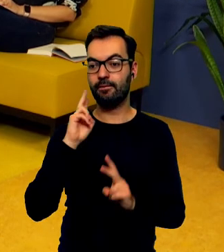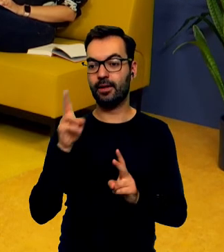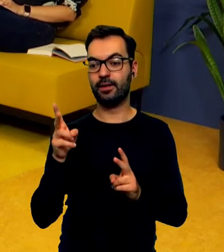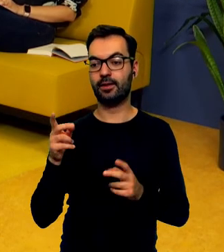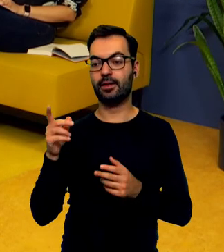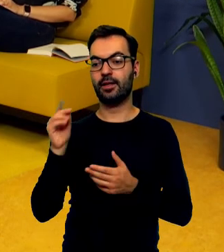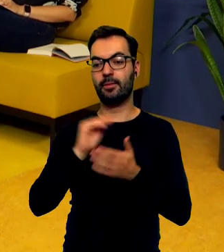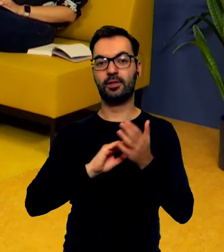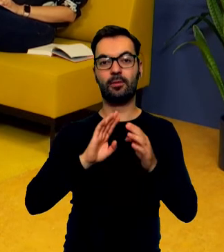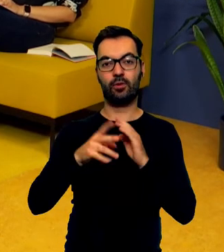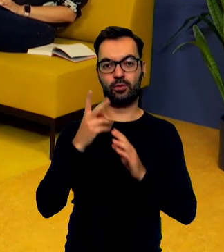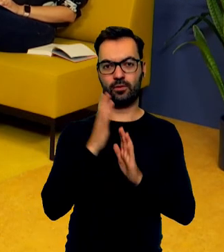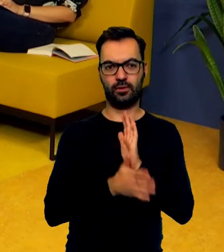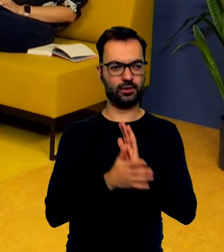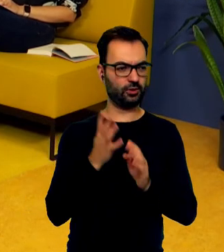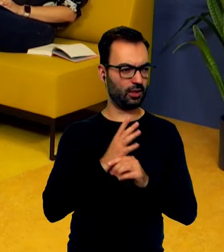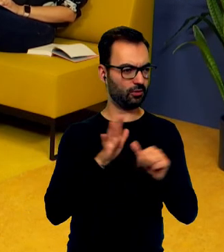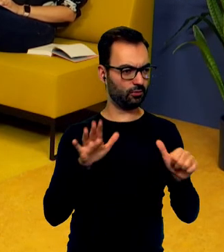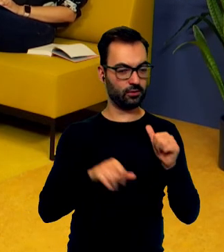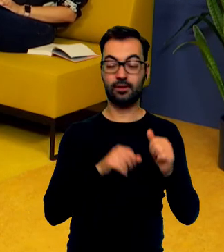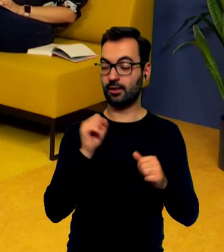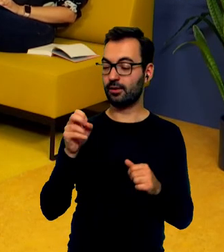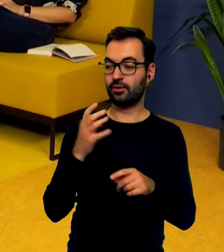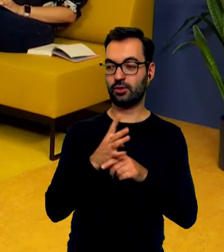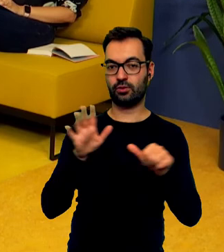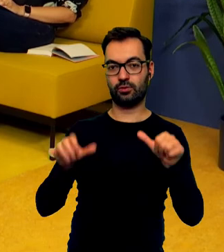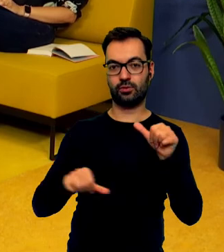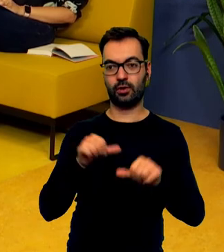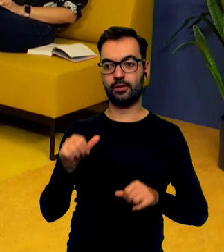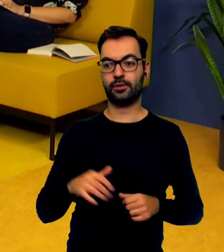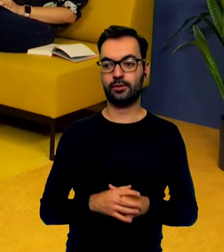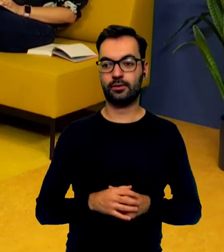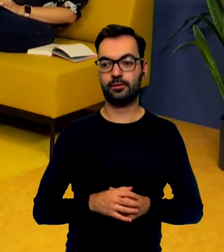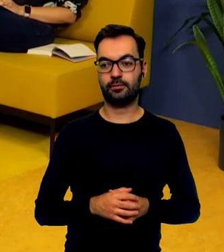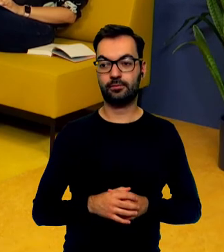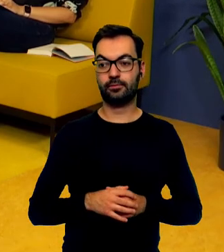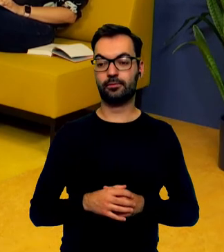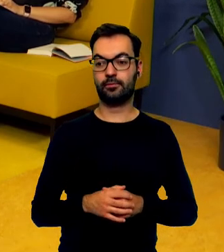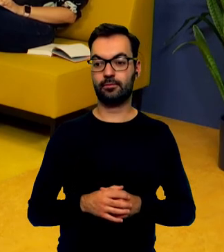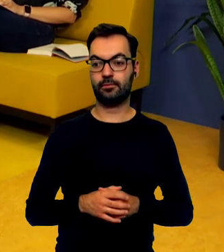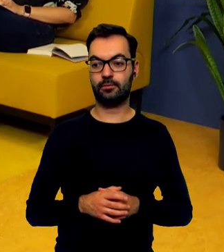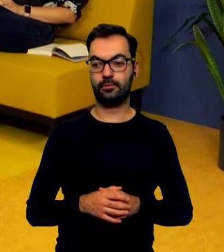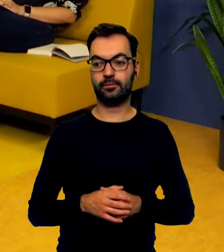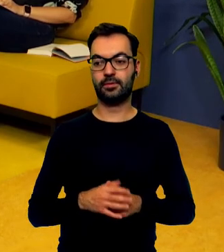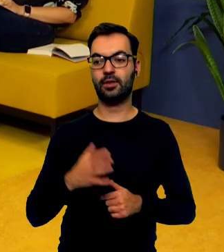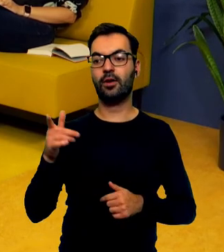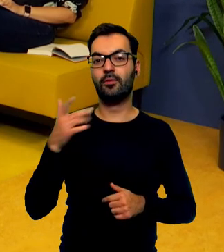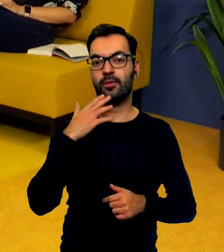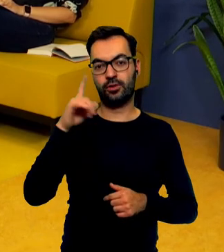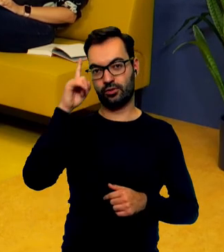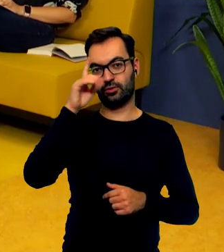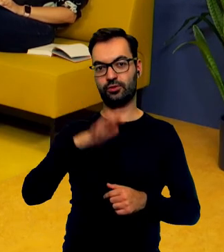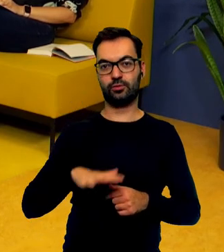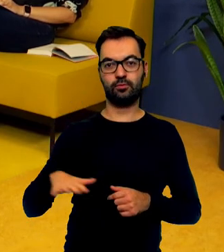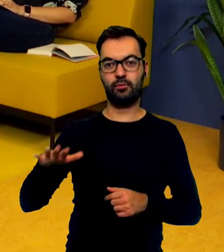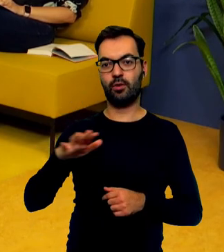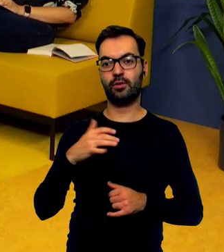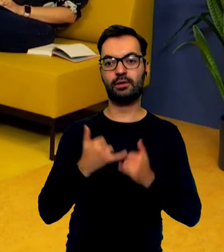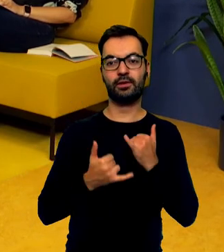rzeczywiście powstał zaraz po II rok wojnie 46 światowej. Rok 46 przecież. Tak, tak. Mówi, że społeczeństwo,